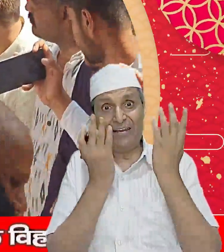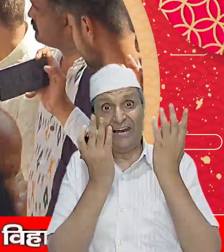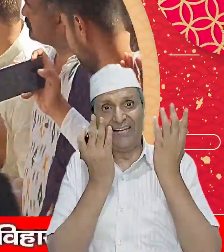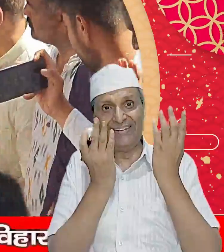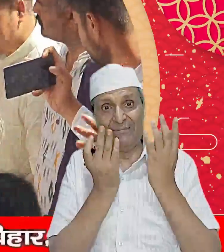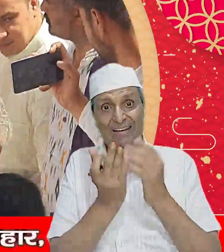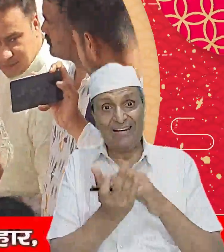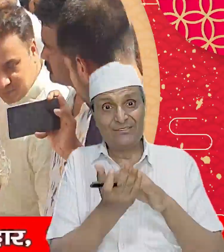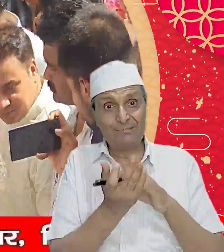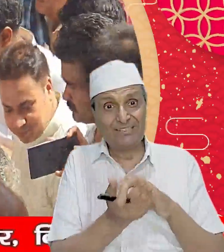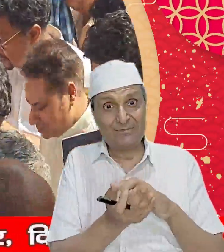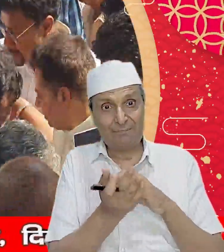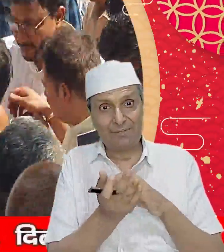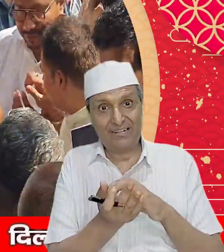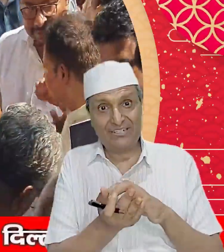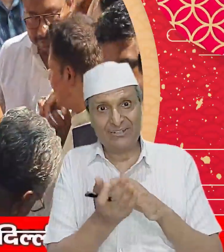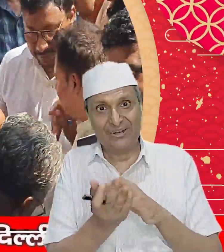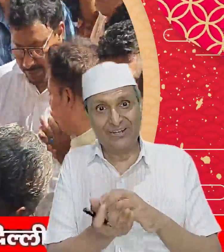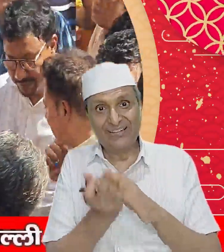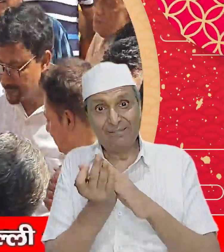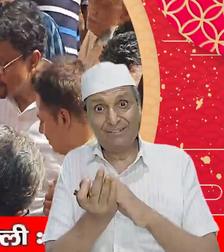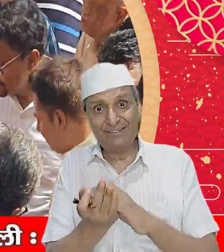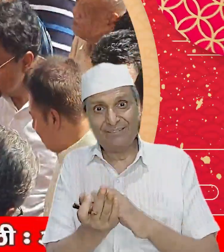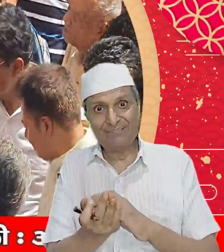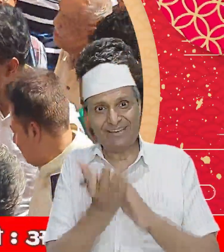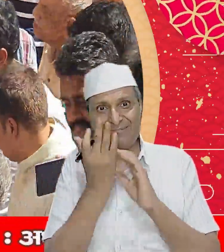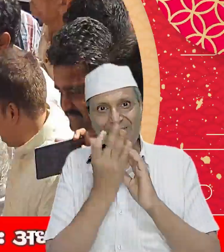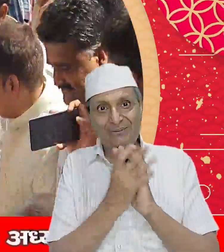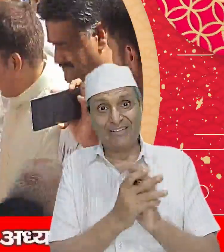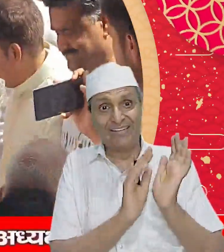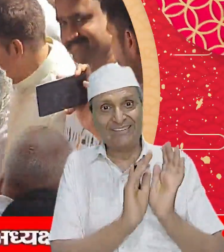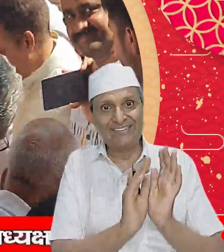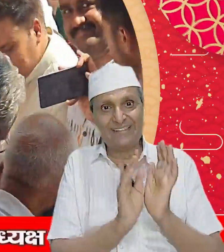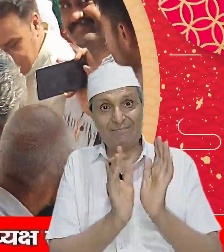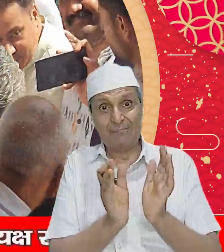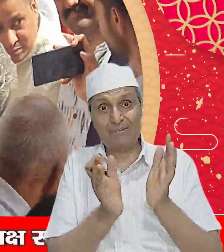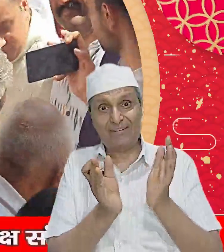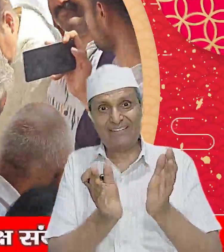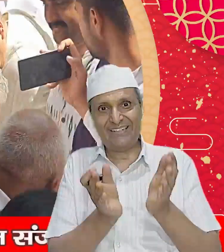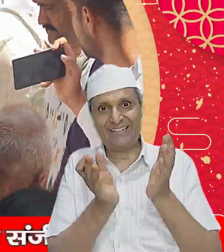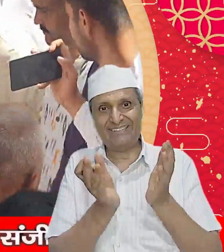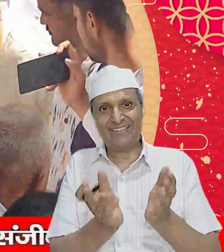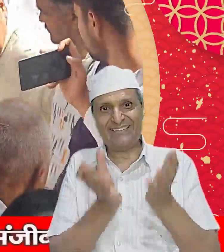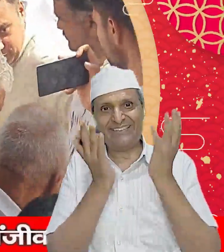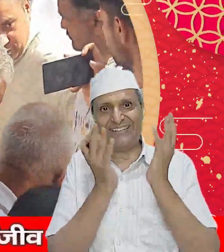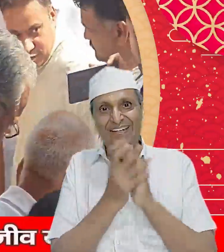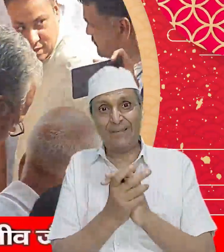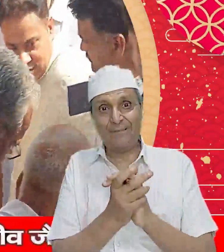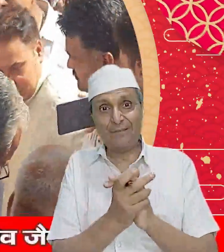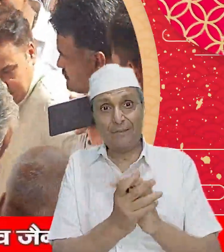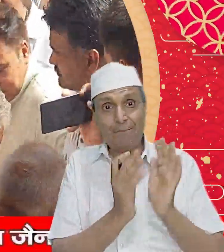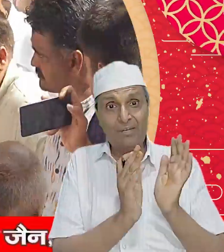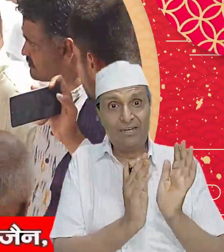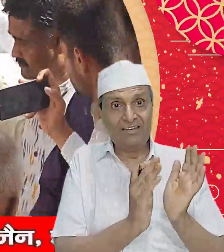और आनंद हमारा सबसे ज्यादा उनके प्रवेश और स्थापना पर होता है। जैसे आप यहाँ प्रवेश के दृश्य देख रहे